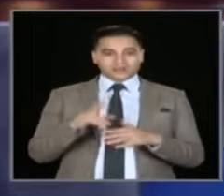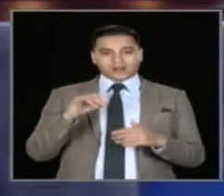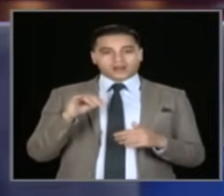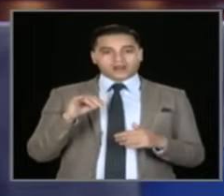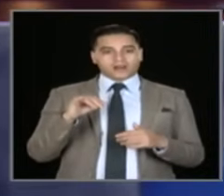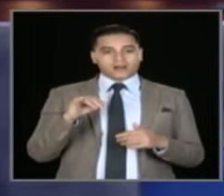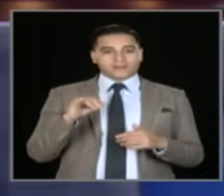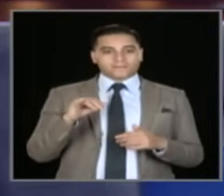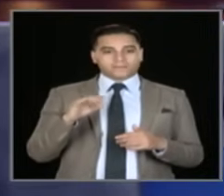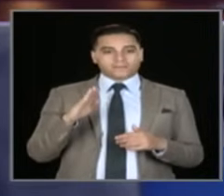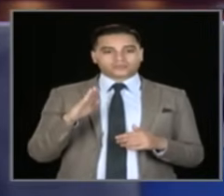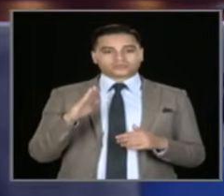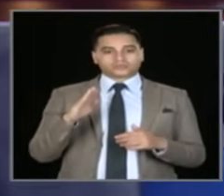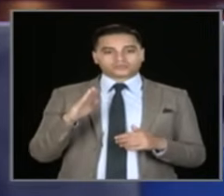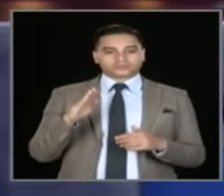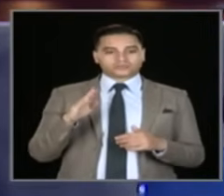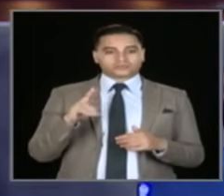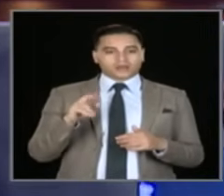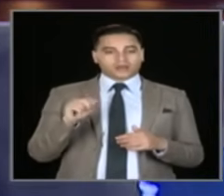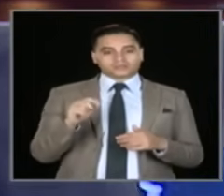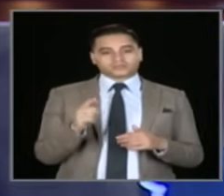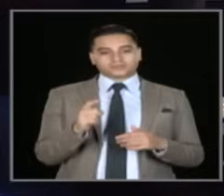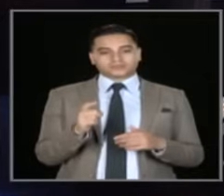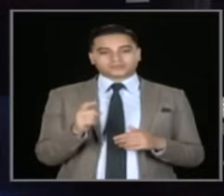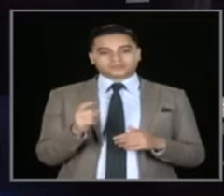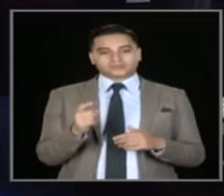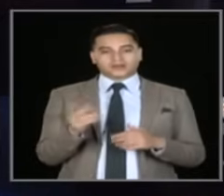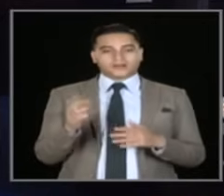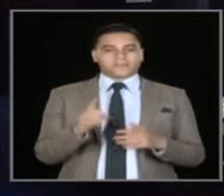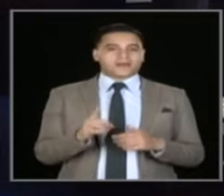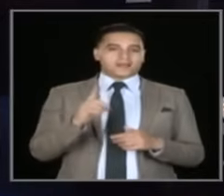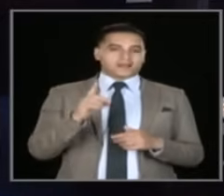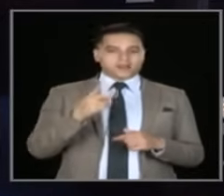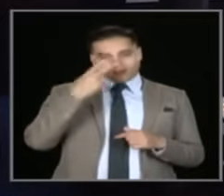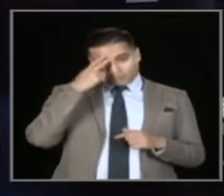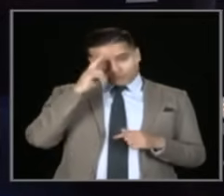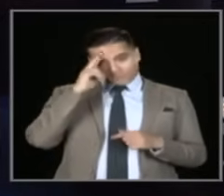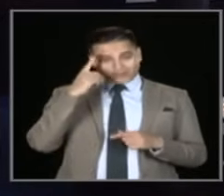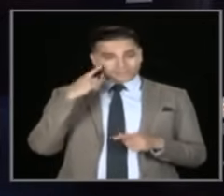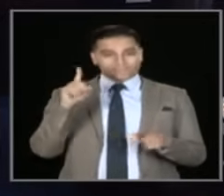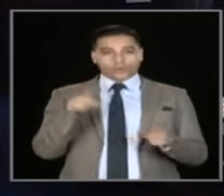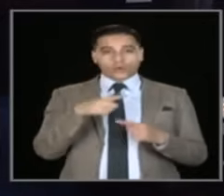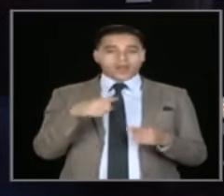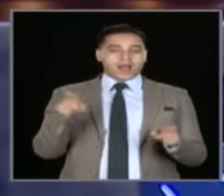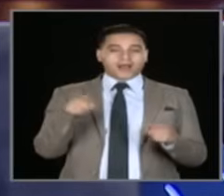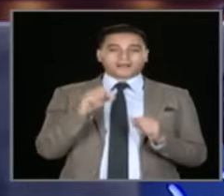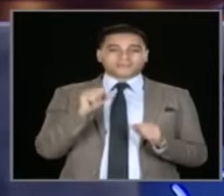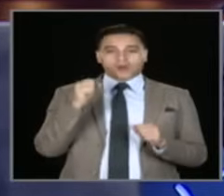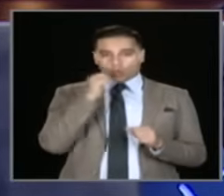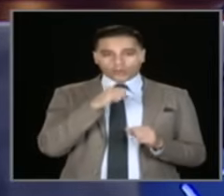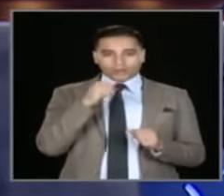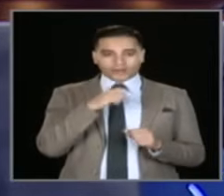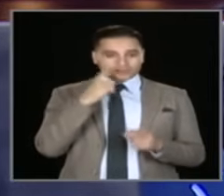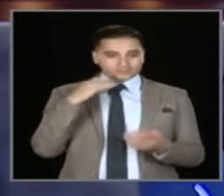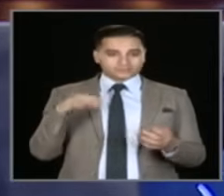مستنصر. المستنصر بالله. من هو ملحن أغنية صافيني مرة؟